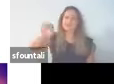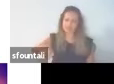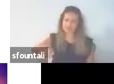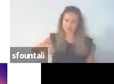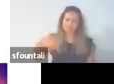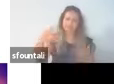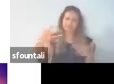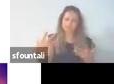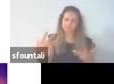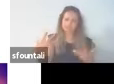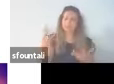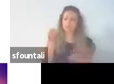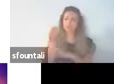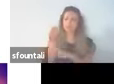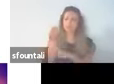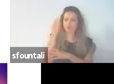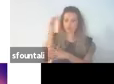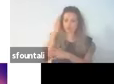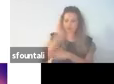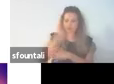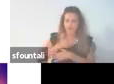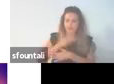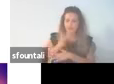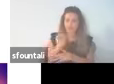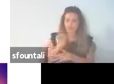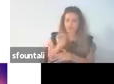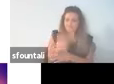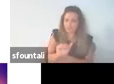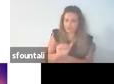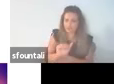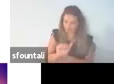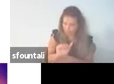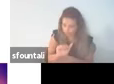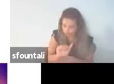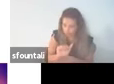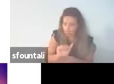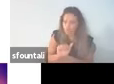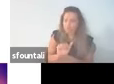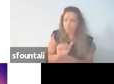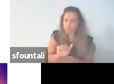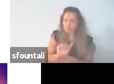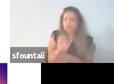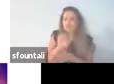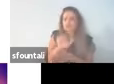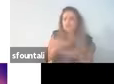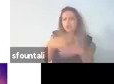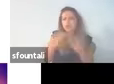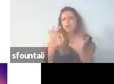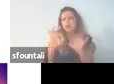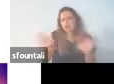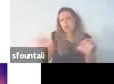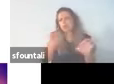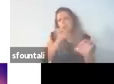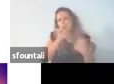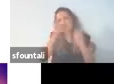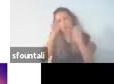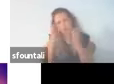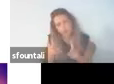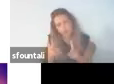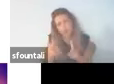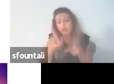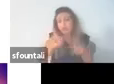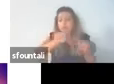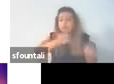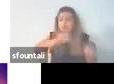την κουλτούρα του βιασμού, όπου ο βιασμός κανονικοποιείται, στην κουλτούρα της συνένεσης, όπου μόνο ένα